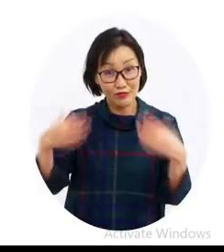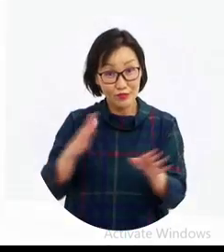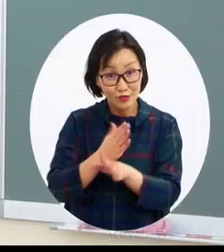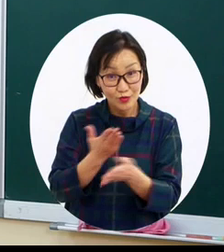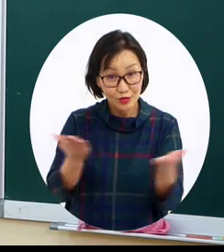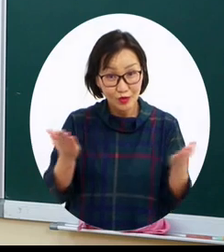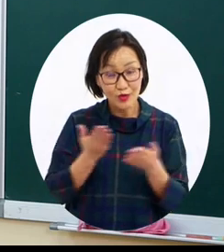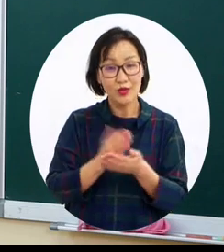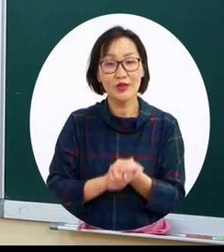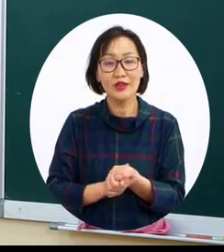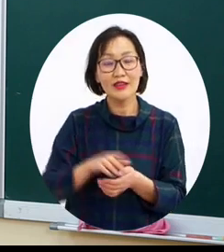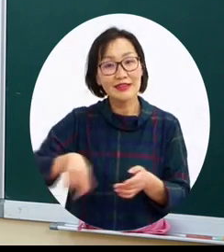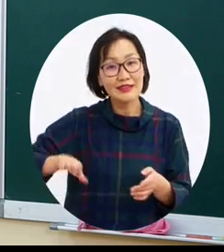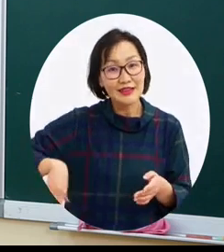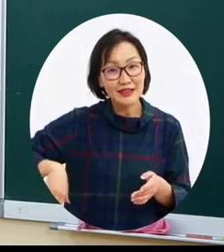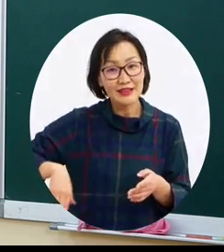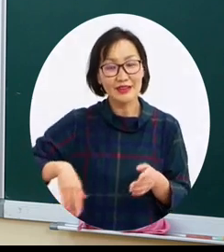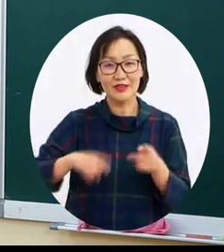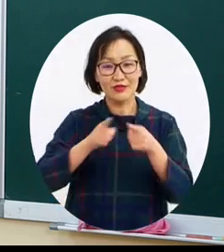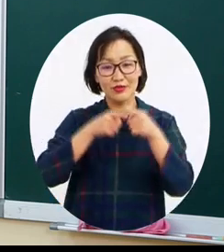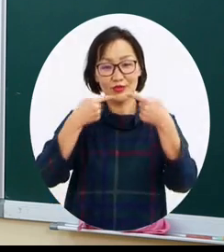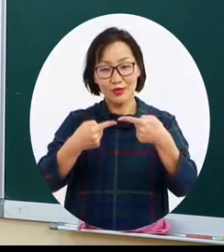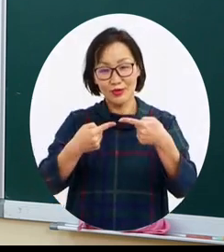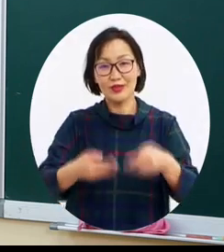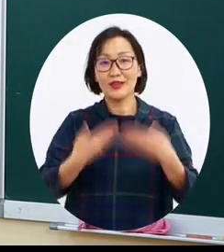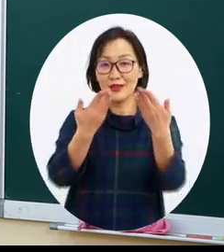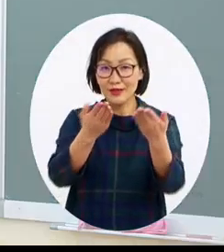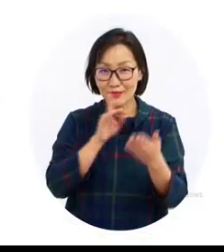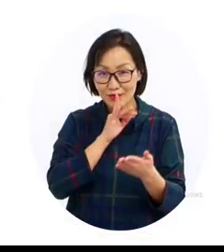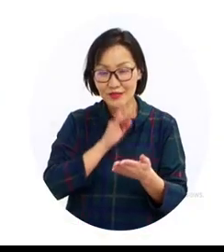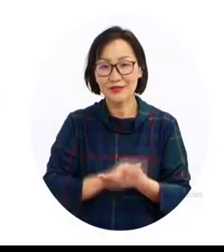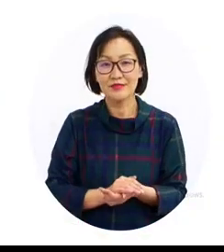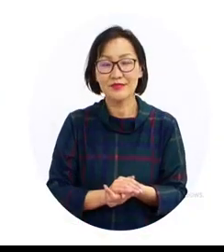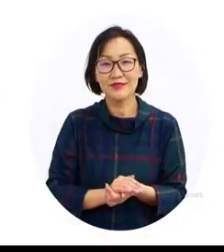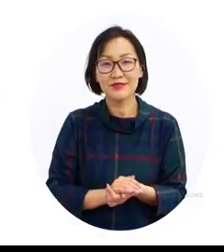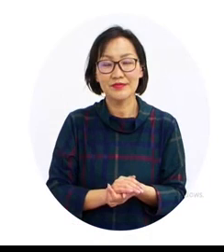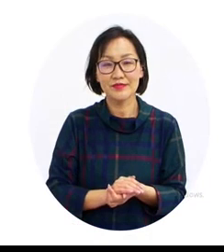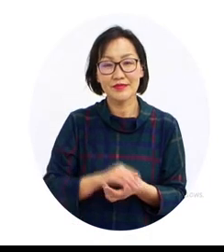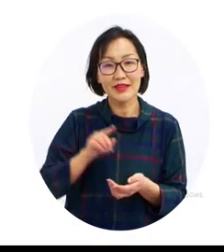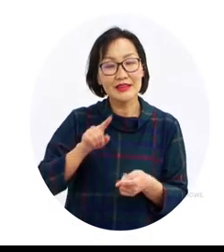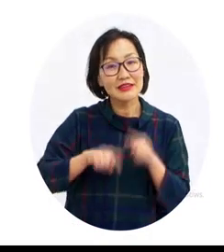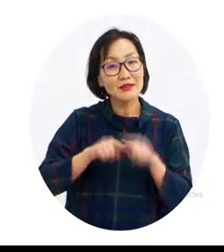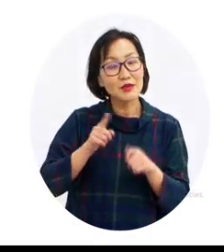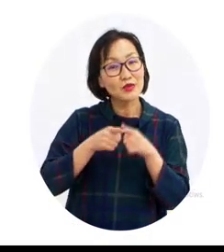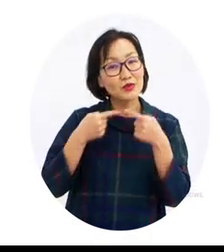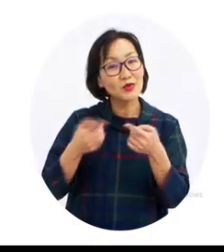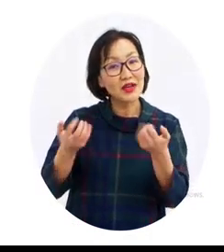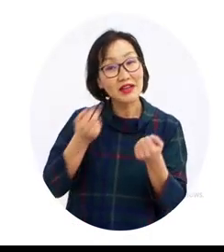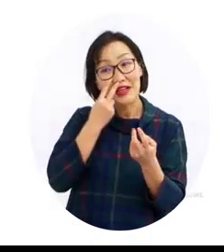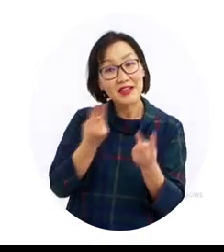таа бичсэн баг. За ингээд багш нь дараагийн нэгэн зөөрөгийг гаргаж тавья. За юу ямар зөөрөг багш нь авсан